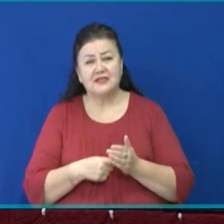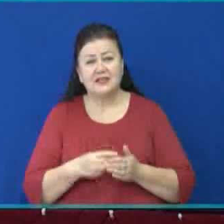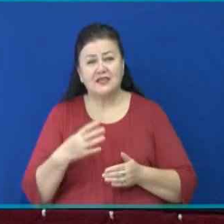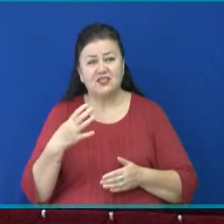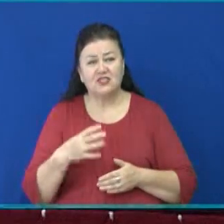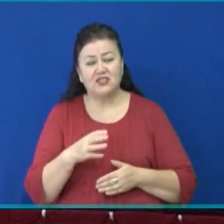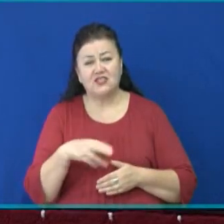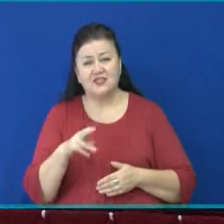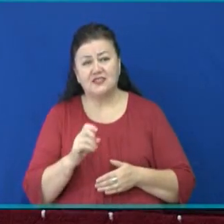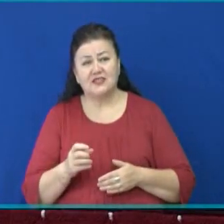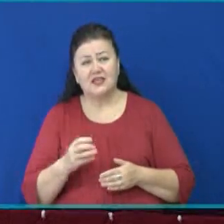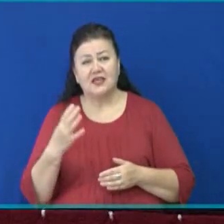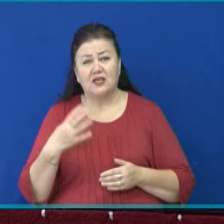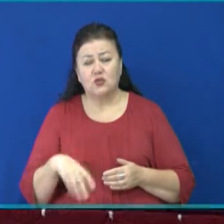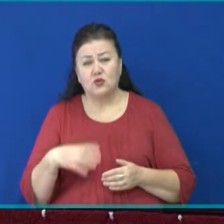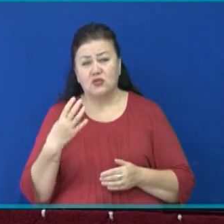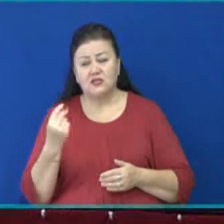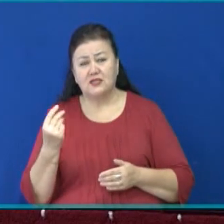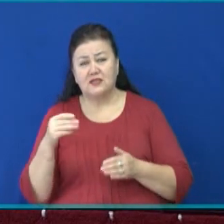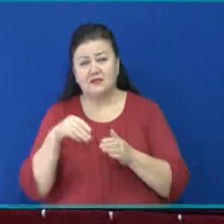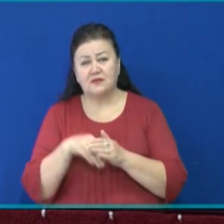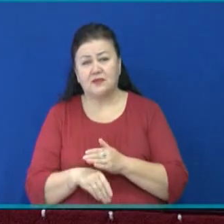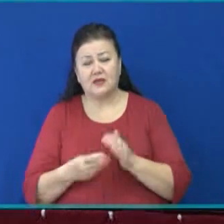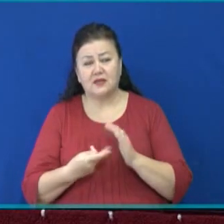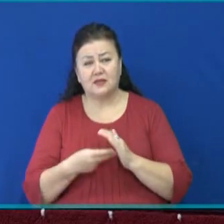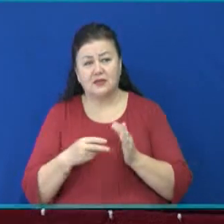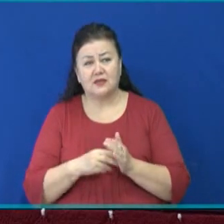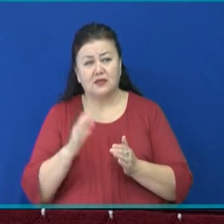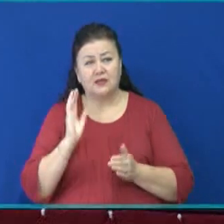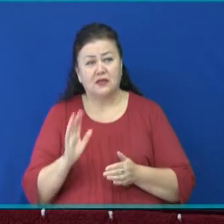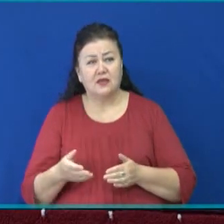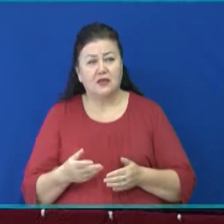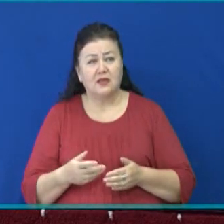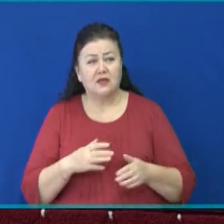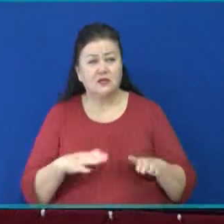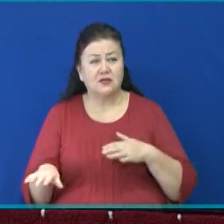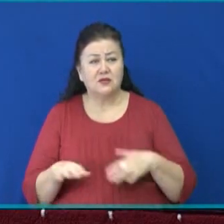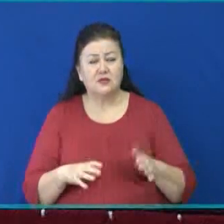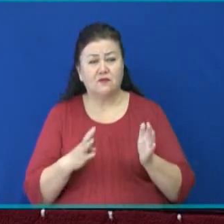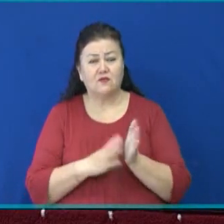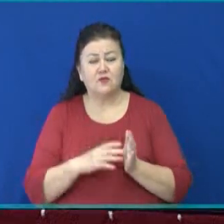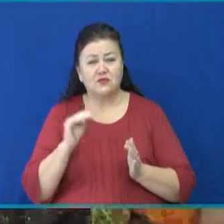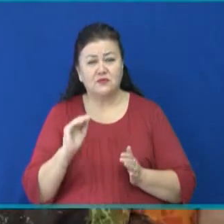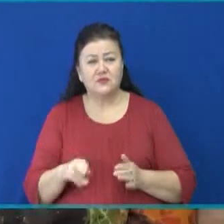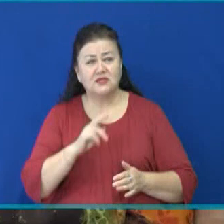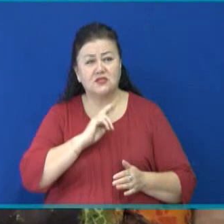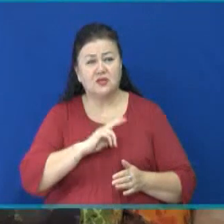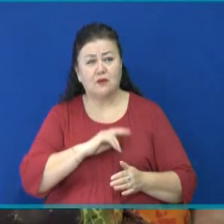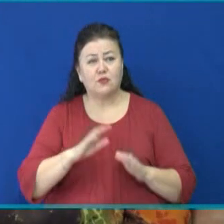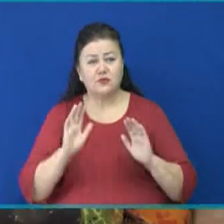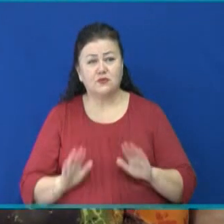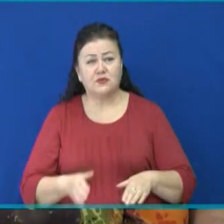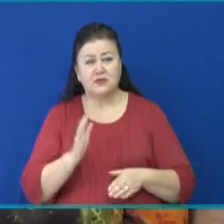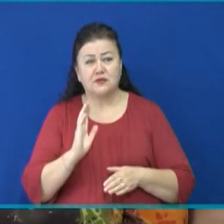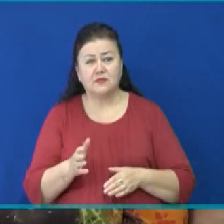тенге реализуем 44 инвестиционных проекта. За счет них будет создано практически 8 тысяч рабочих мест. В ходе